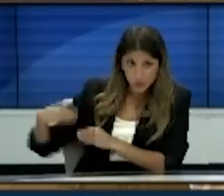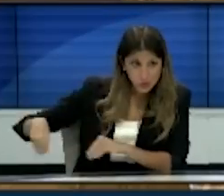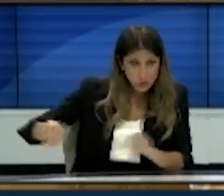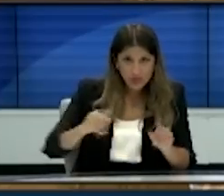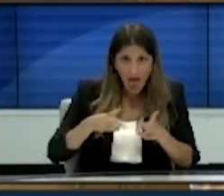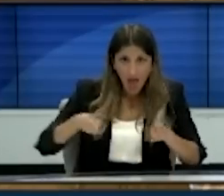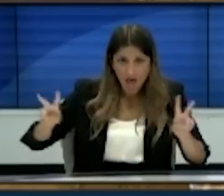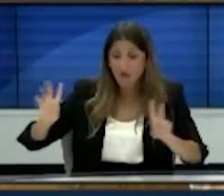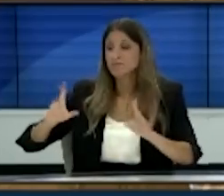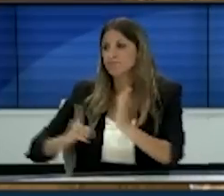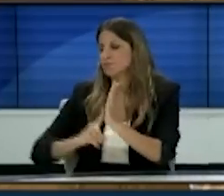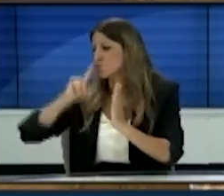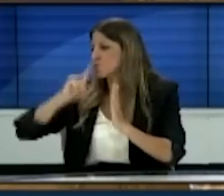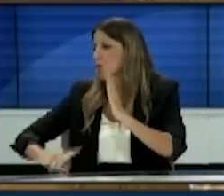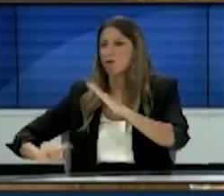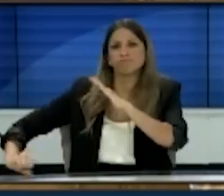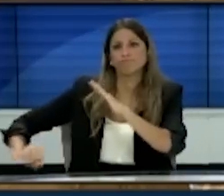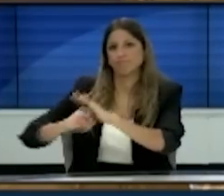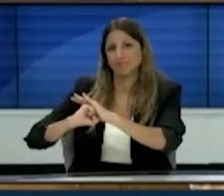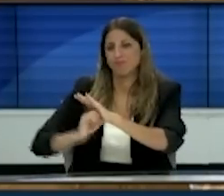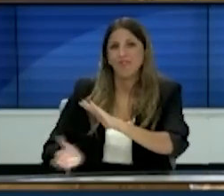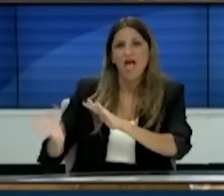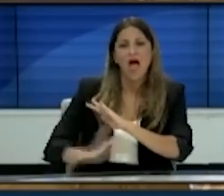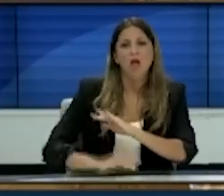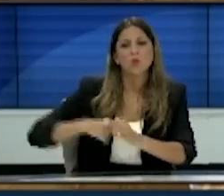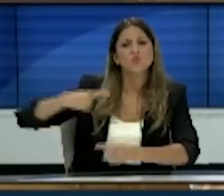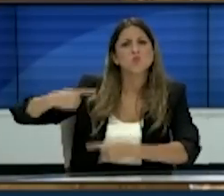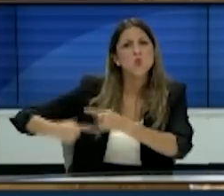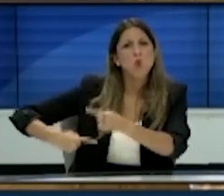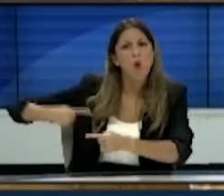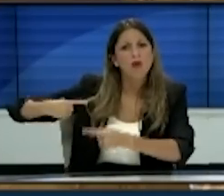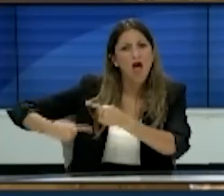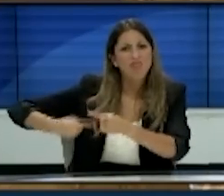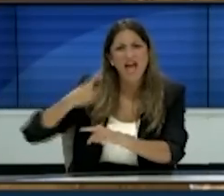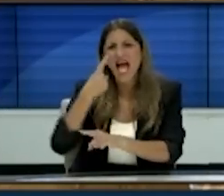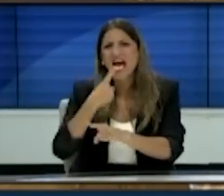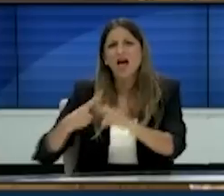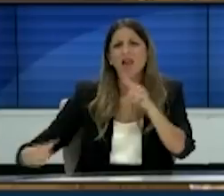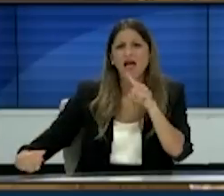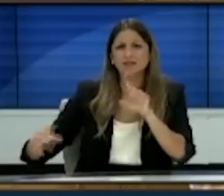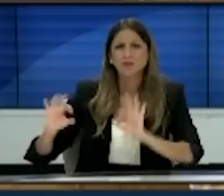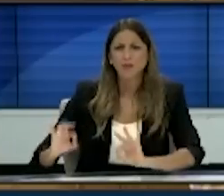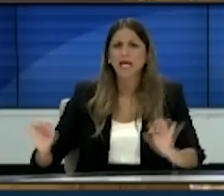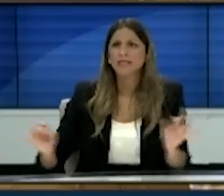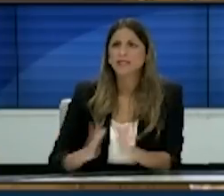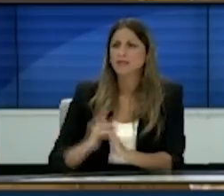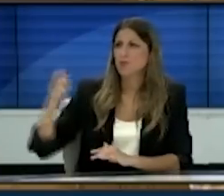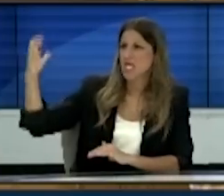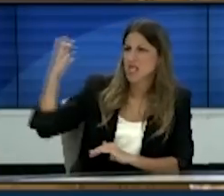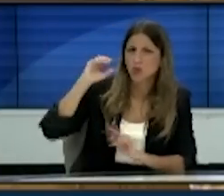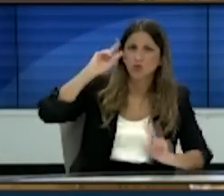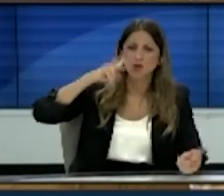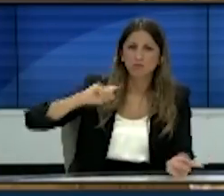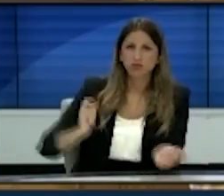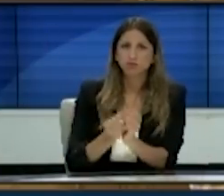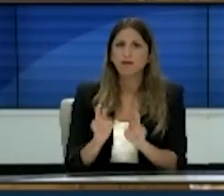αερίου, χωρίς κατάργηση της χρέωσης του χαρατσιού των ανανεώσιμων πηγών ενέργειας στους